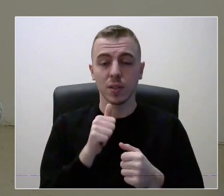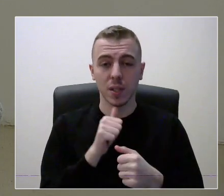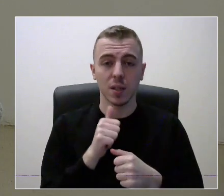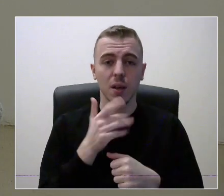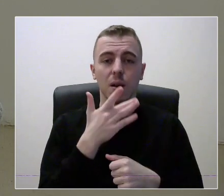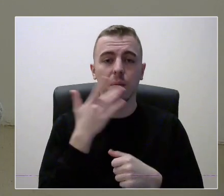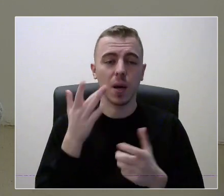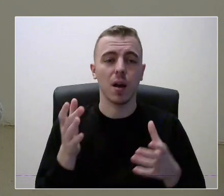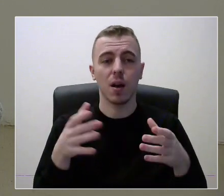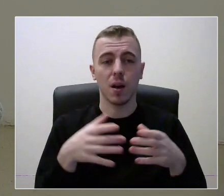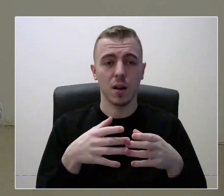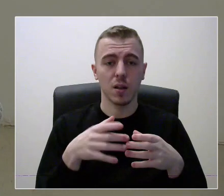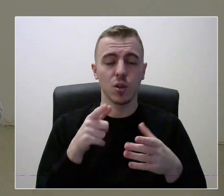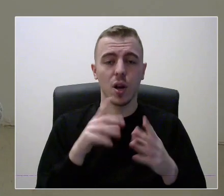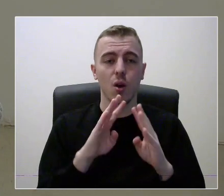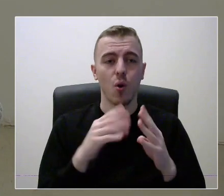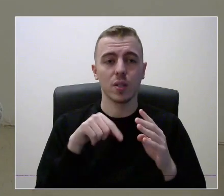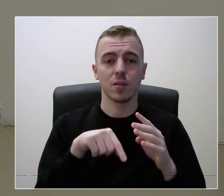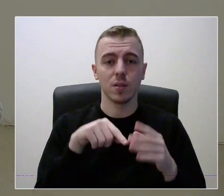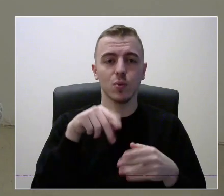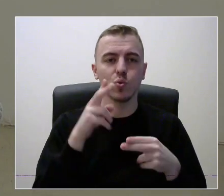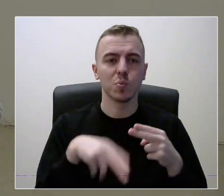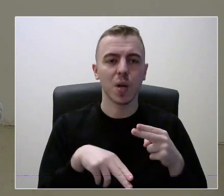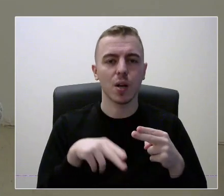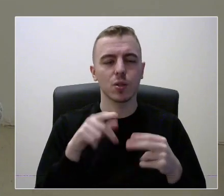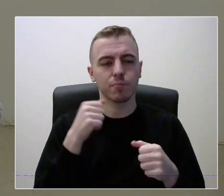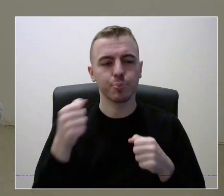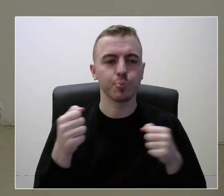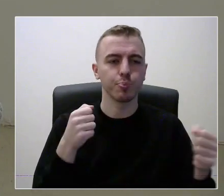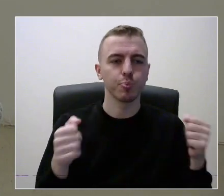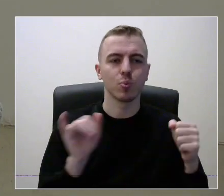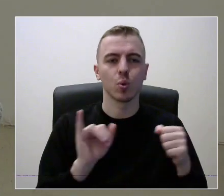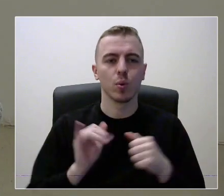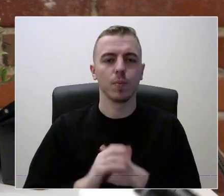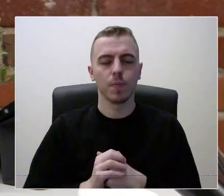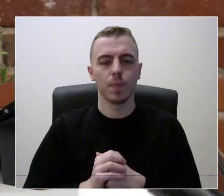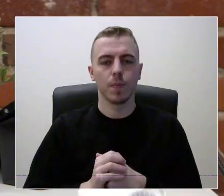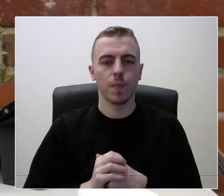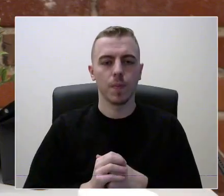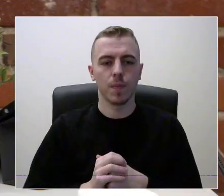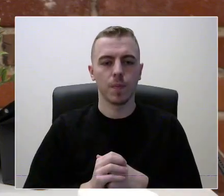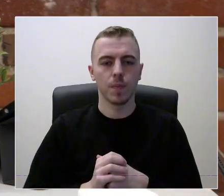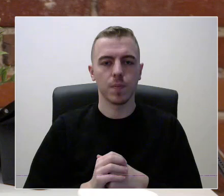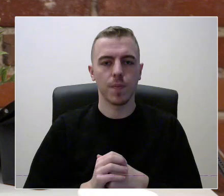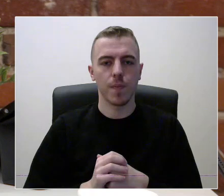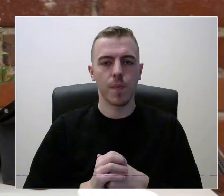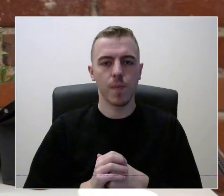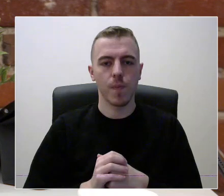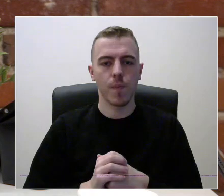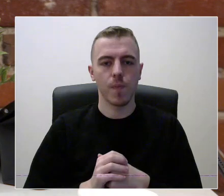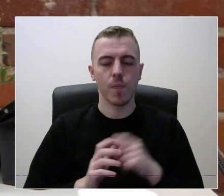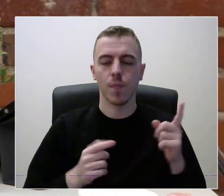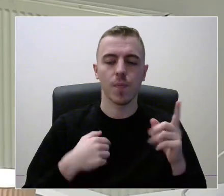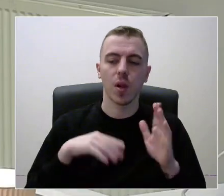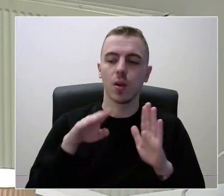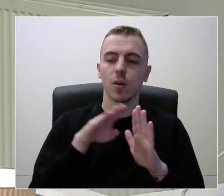koalicinės klausimas ir koalicija pasako, kokie postai, kam gali atitikti. Nu taip, taip. Ta prasme, nes... Aš tik supaprastinau visą